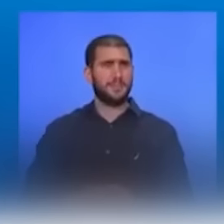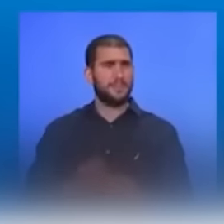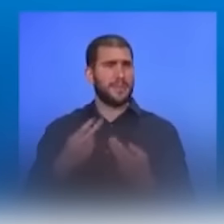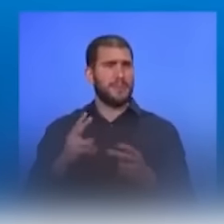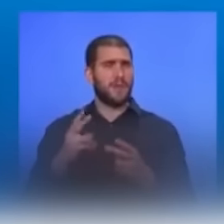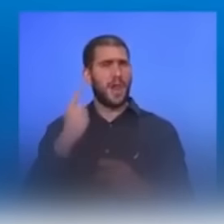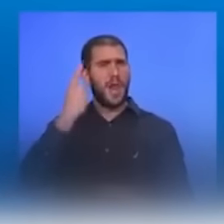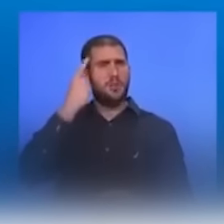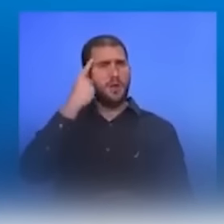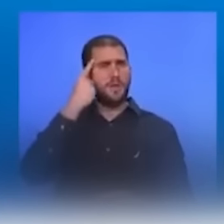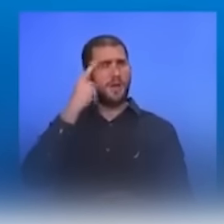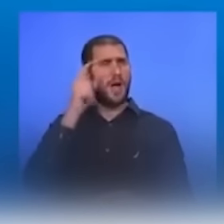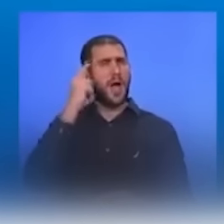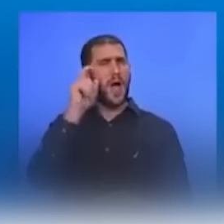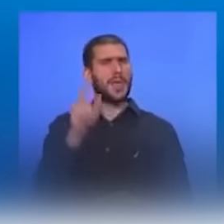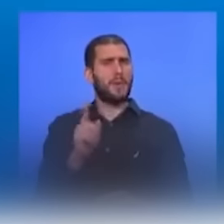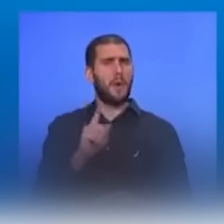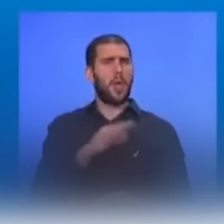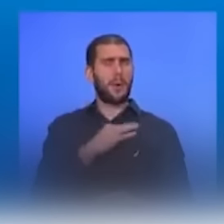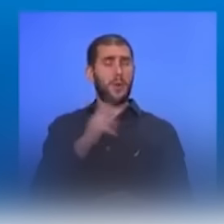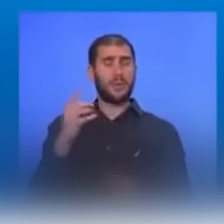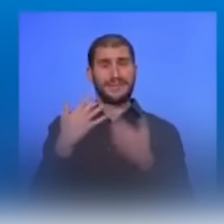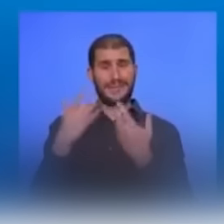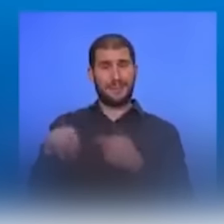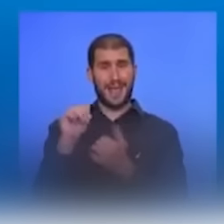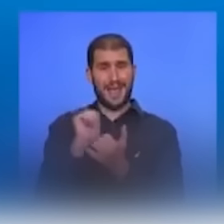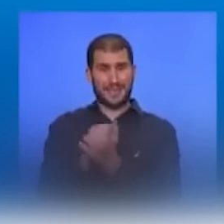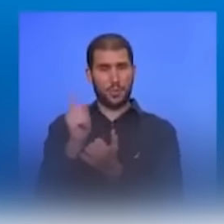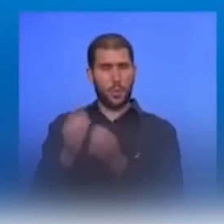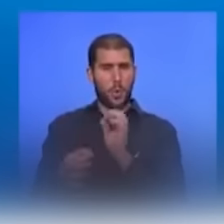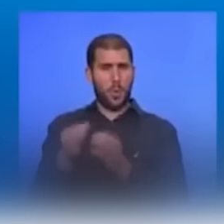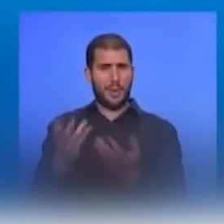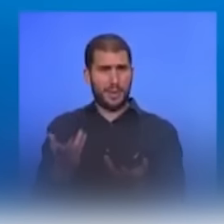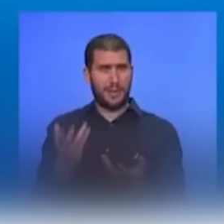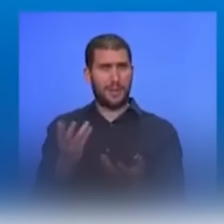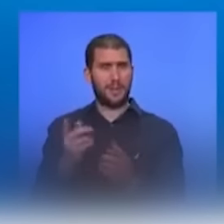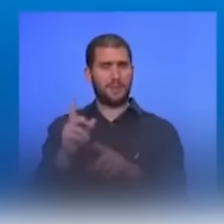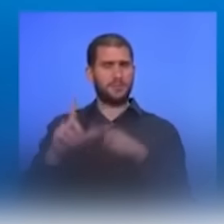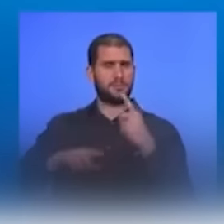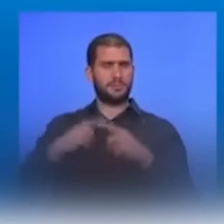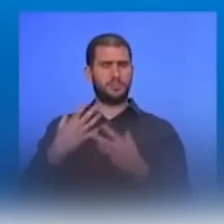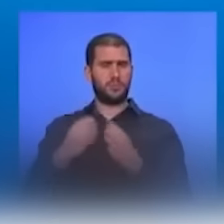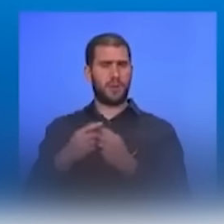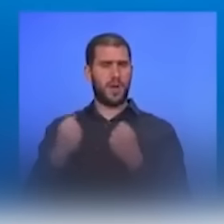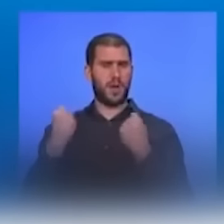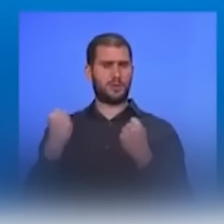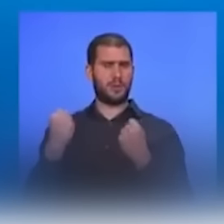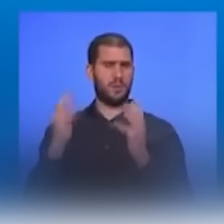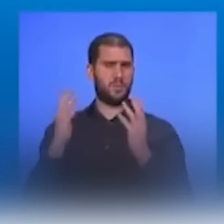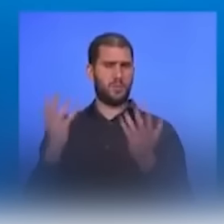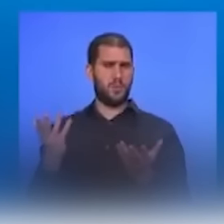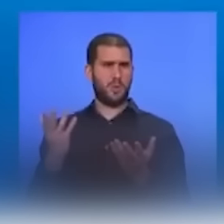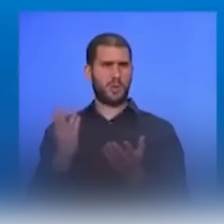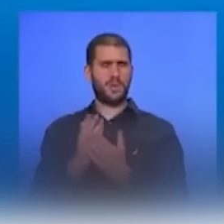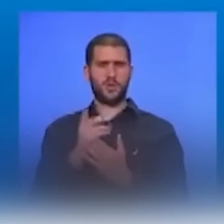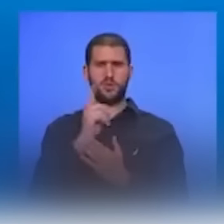לחשוב שמדובר באדם שהוא לא בריא. הוא סיפר לאותו אסיר שהוא עורך דין, השתחצן שמשפחתו חזקה במיוחד, נקב בשמה